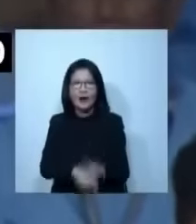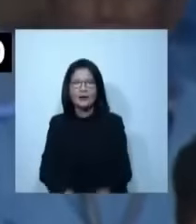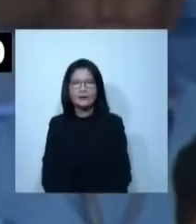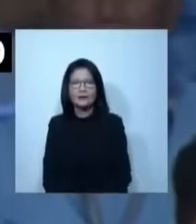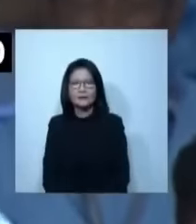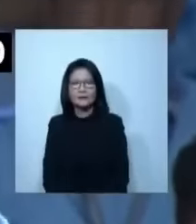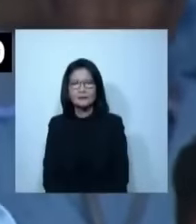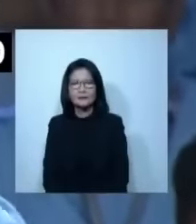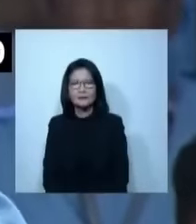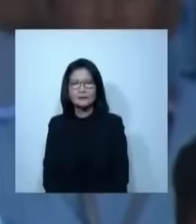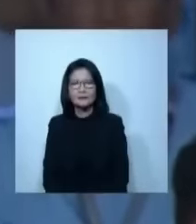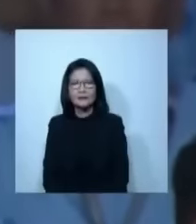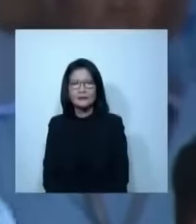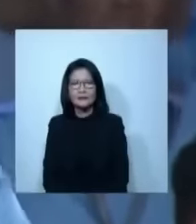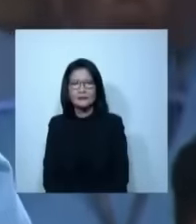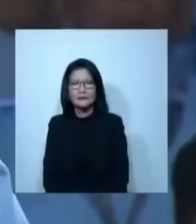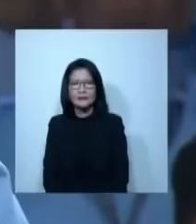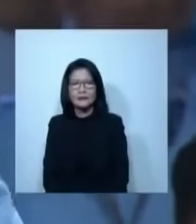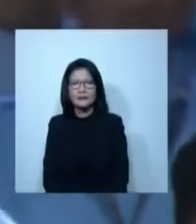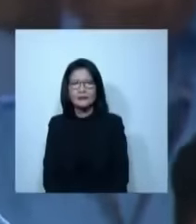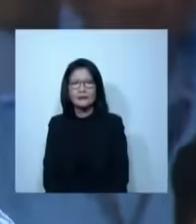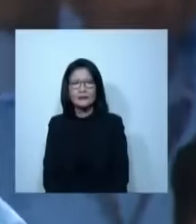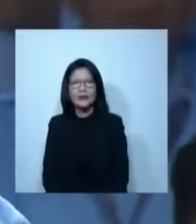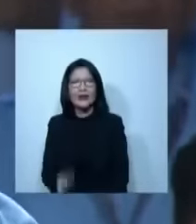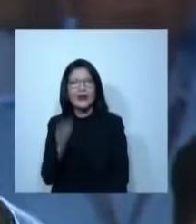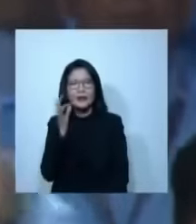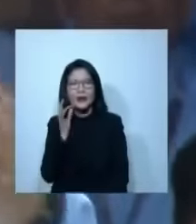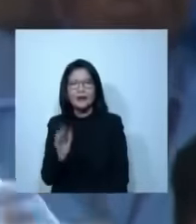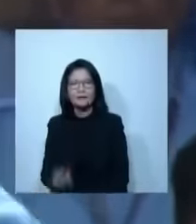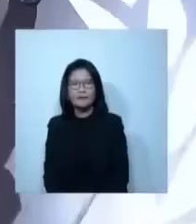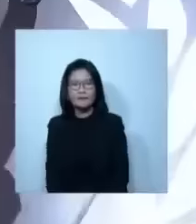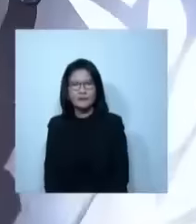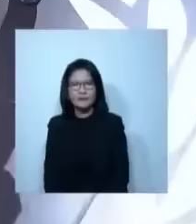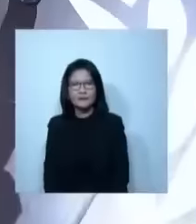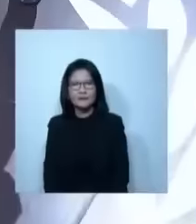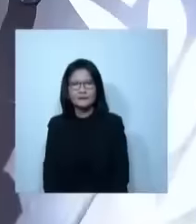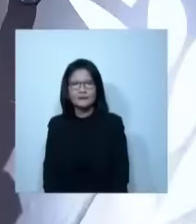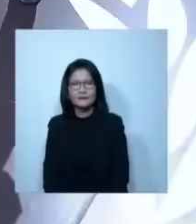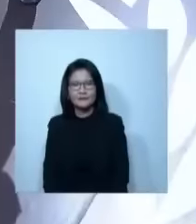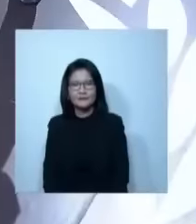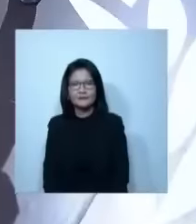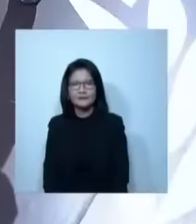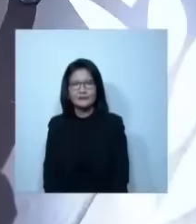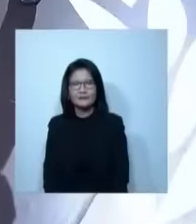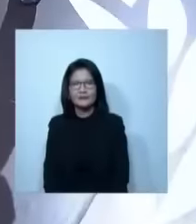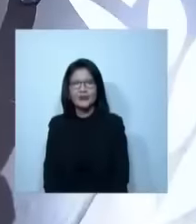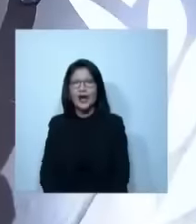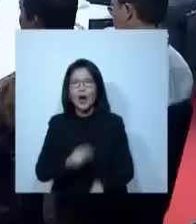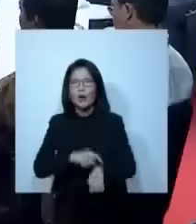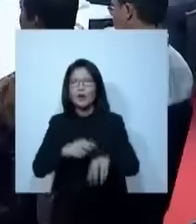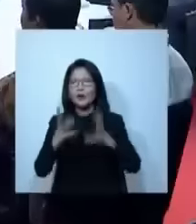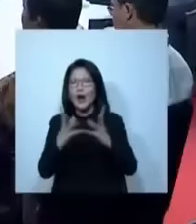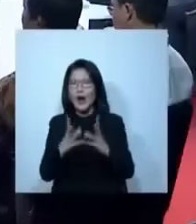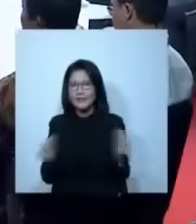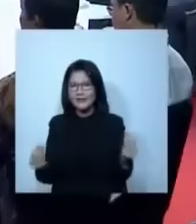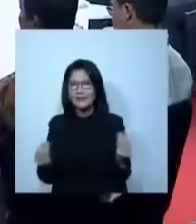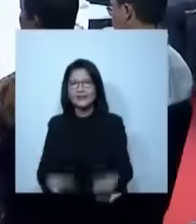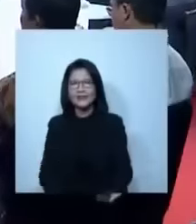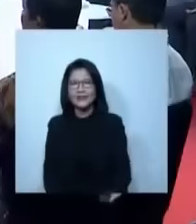teroris, dan menjamin penegakan hak asasi manusia. Terima kasih. Dan